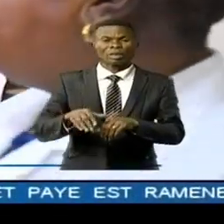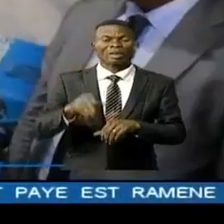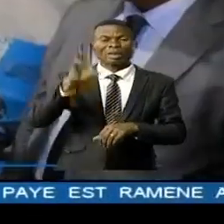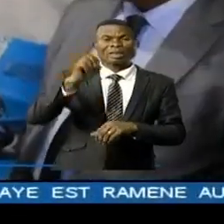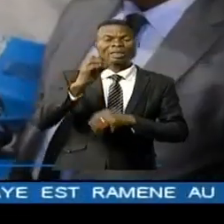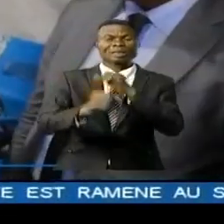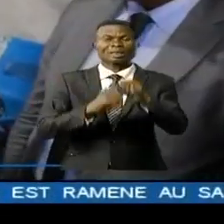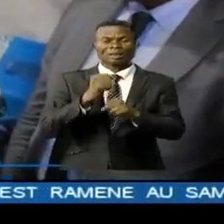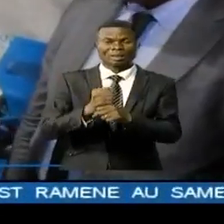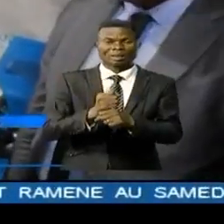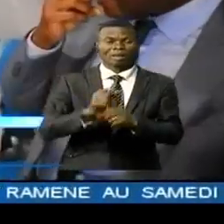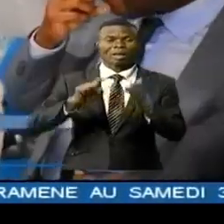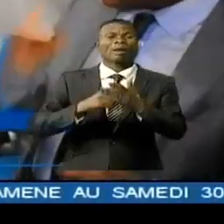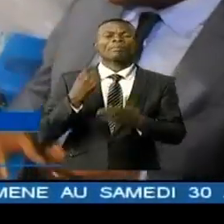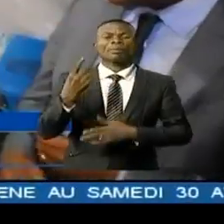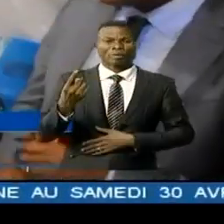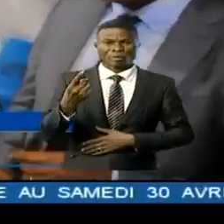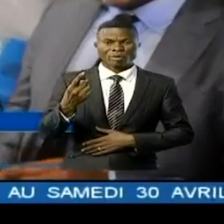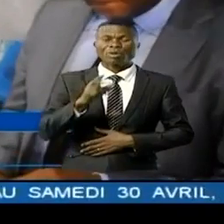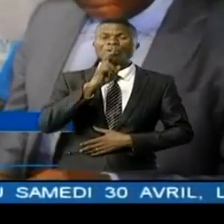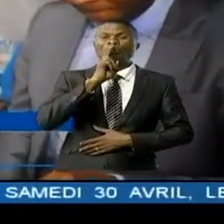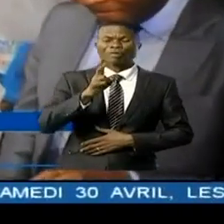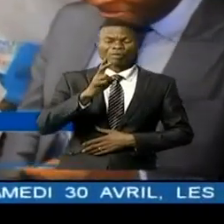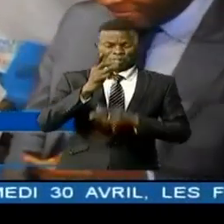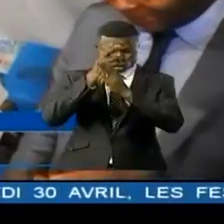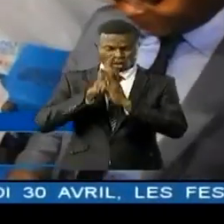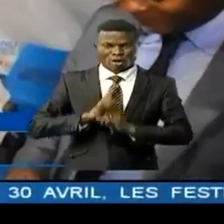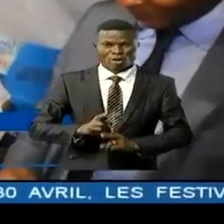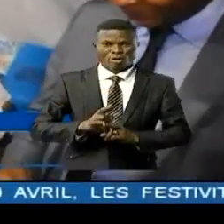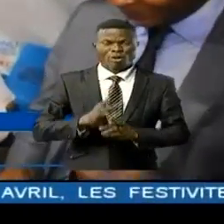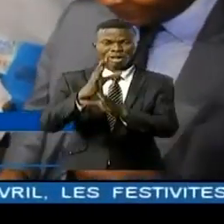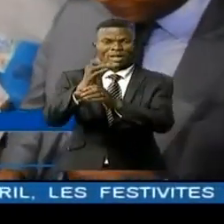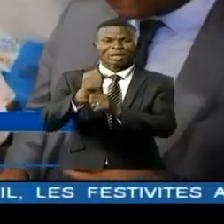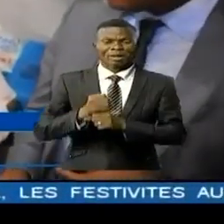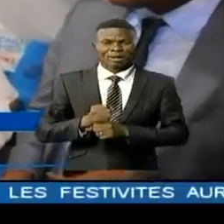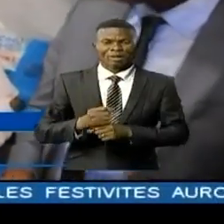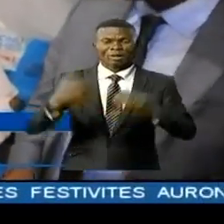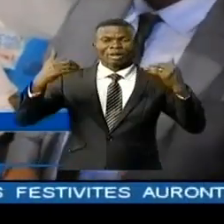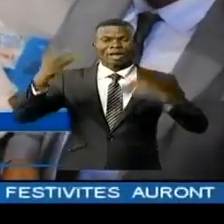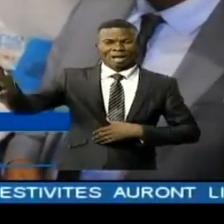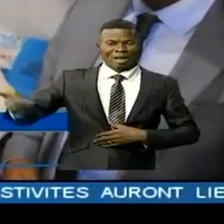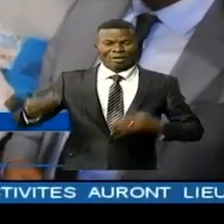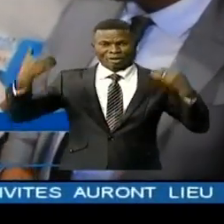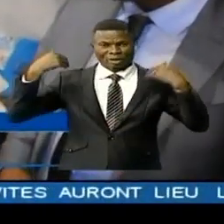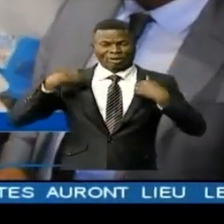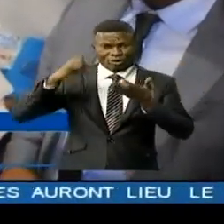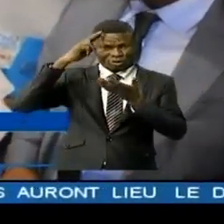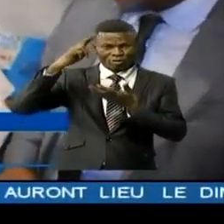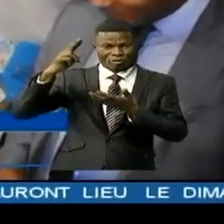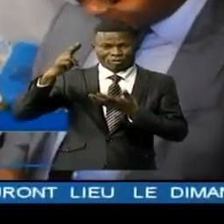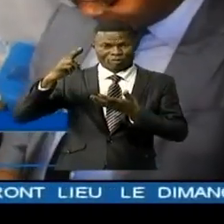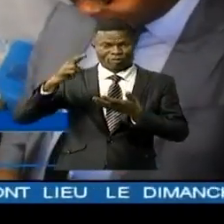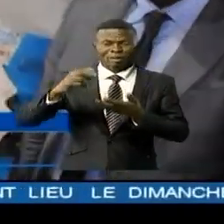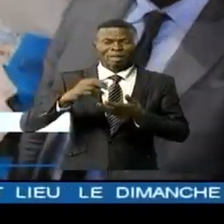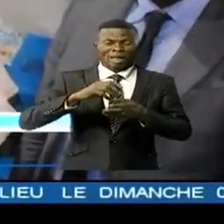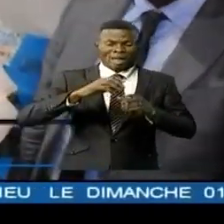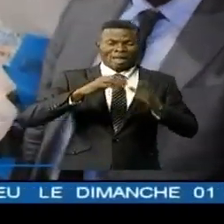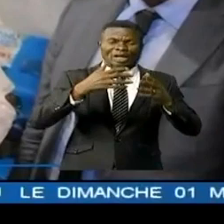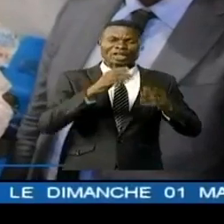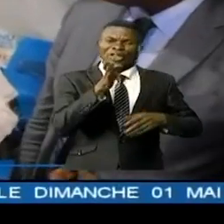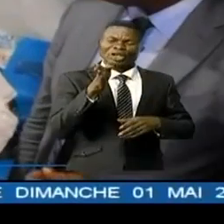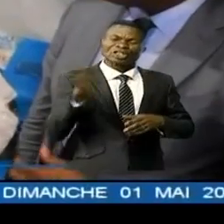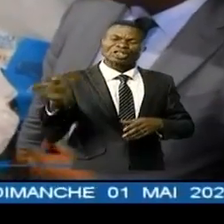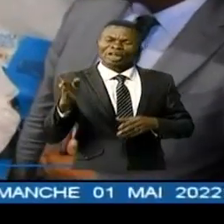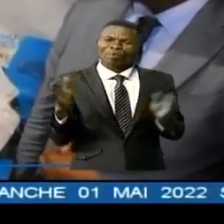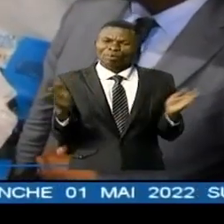ans c'est la première fois et c'est vraiment un honneur que de recevoir l'autorité académique de rentrer petit laboratoire l'ordre pour